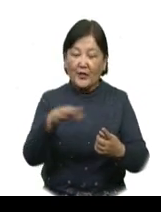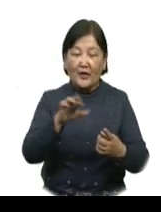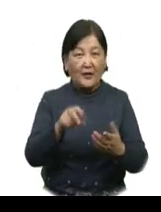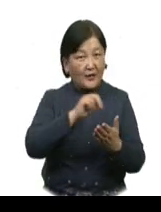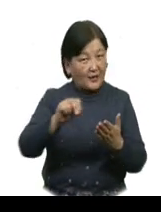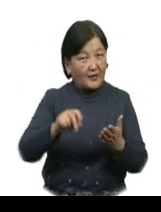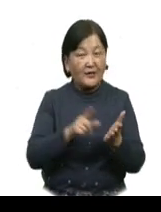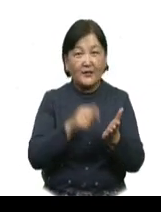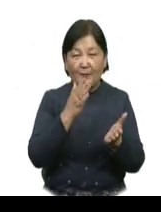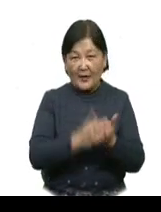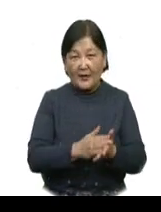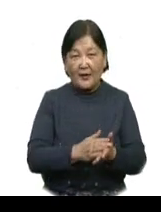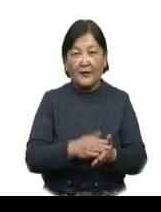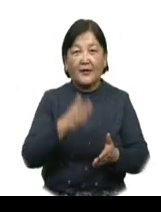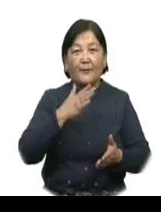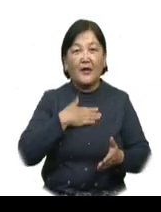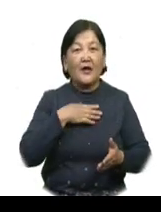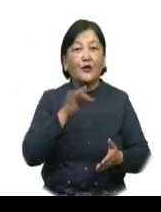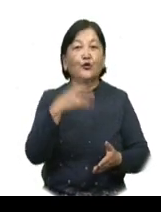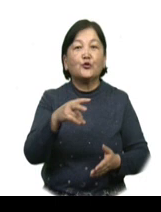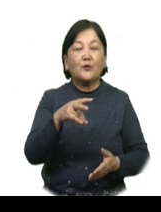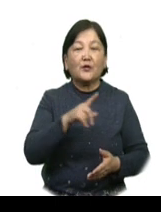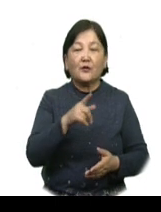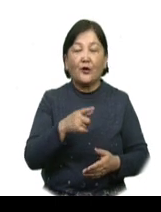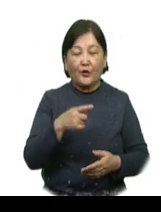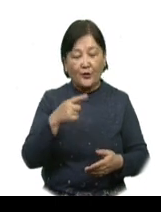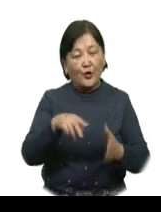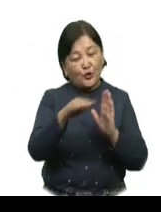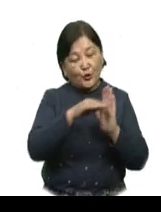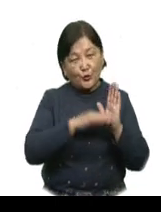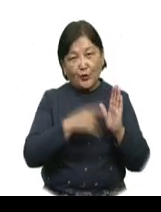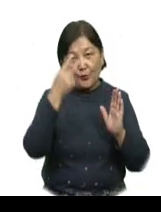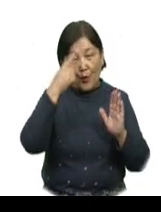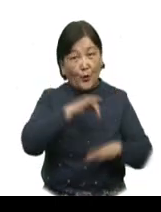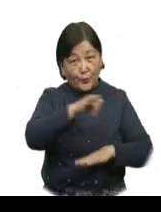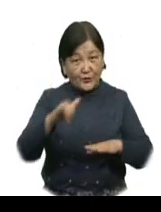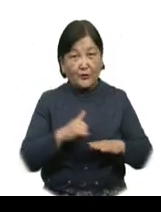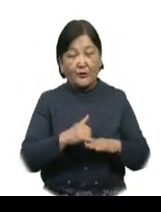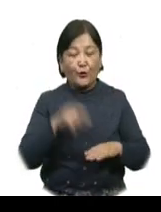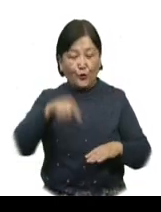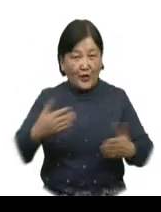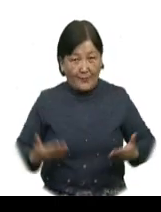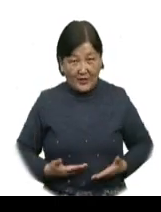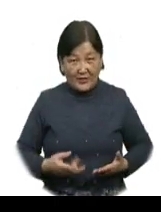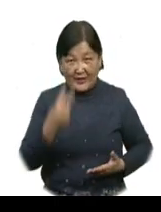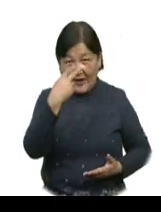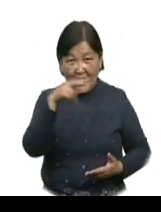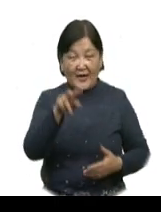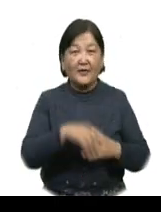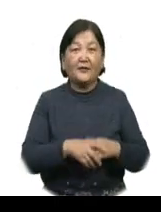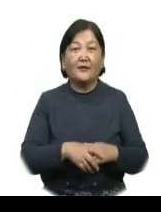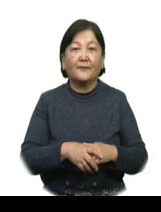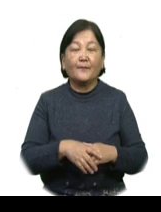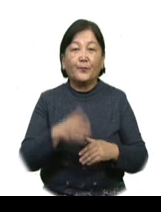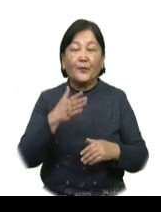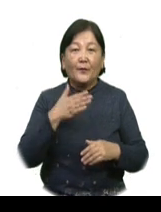ач холбогдолтой. Гэхдээ манай төсвийн зарцуулалт бол одоо яг өнөөдрийнхэн одоо амьдрал дээр харахад бол